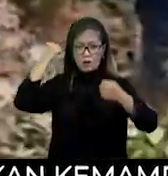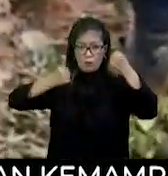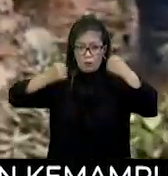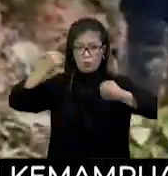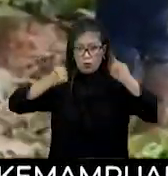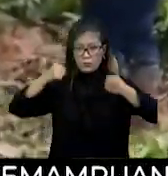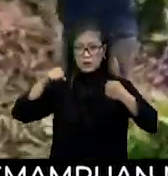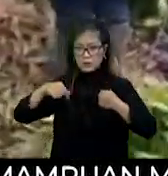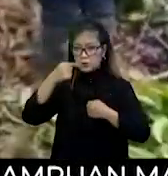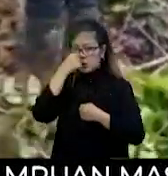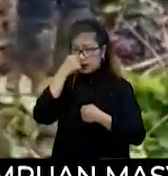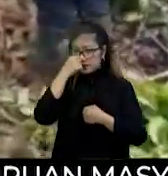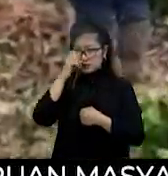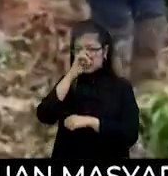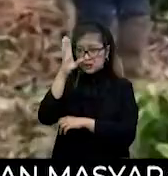dievakuasi.